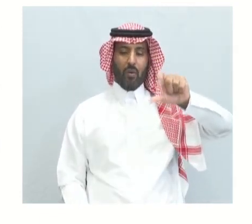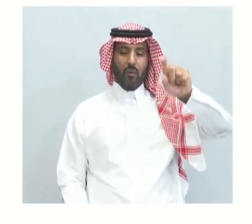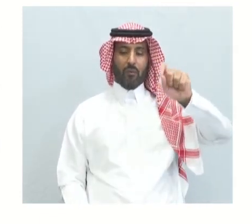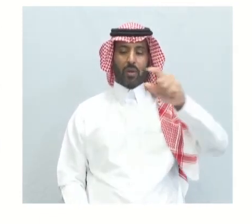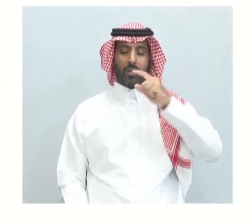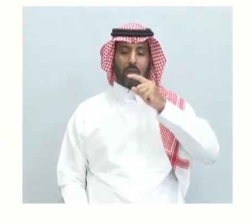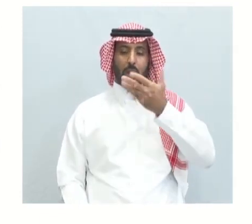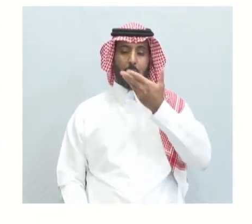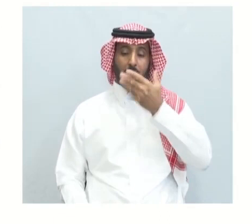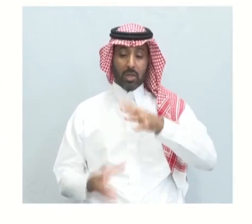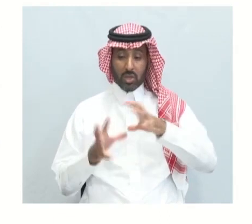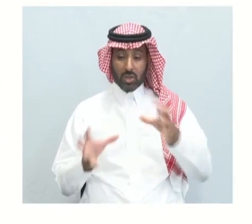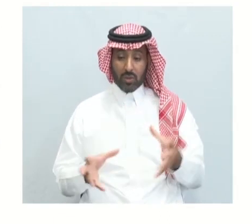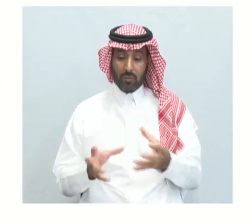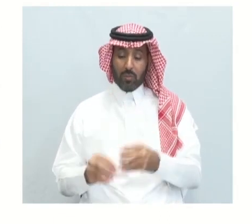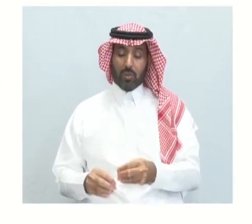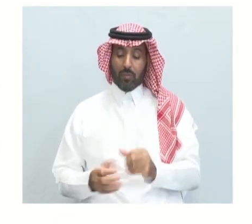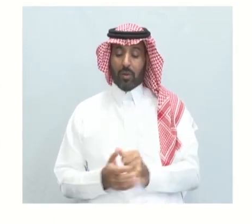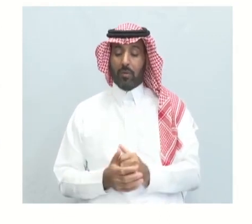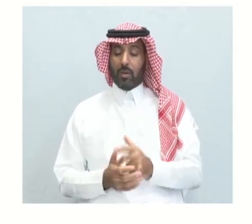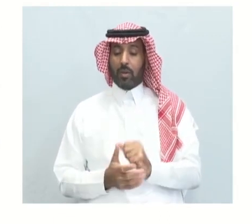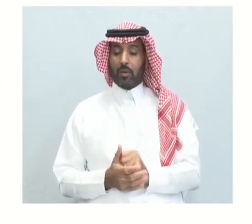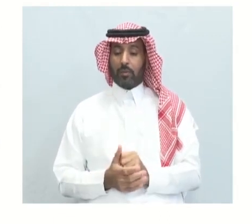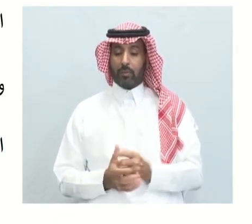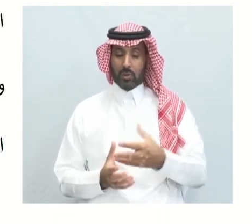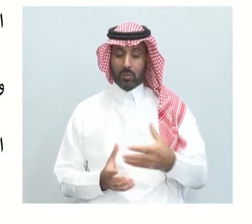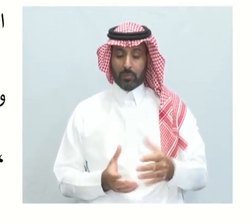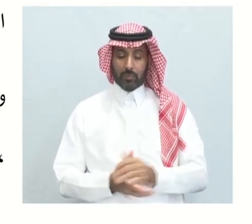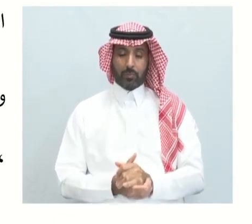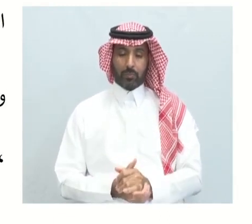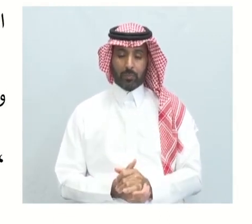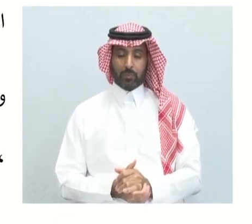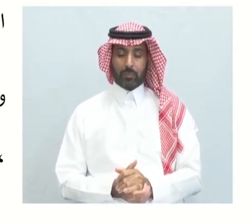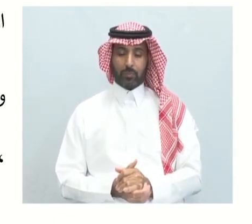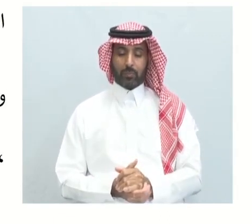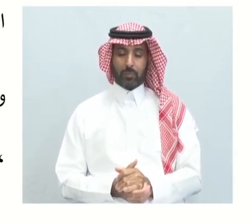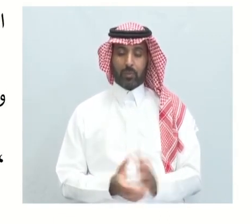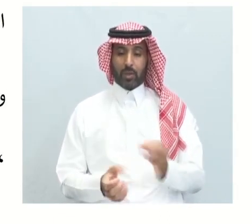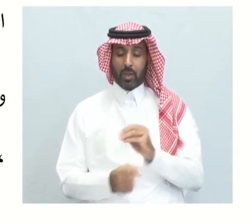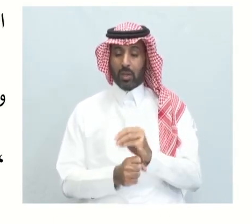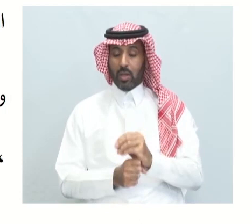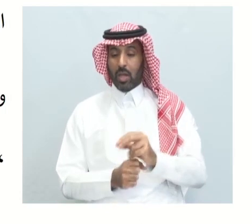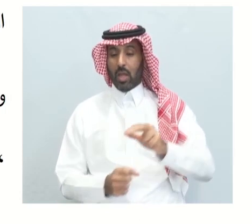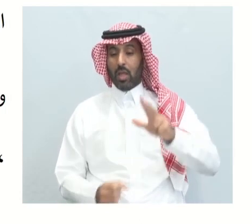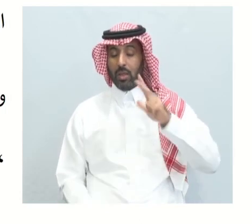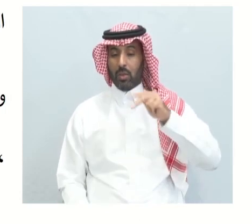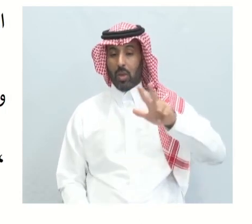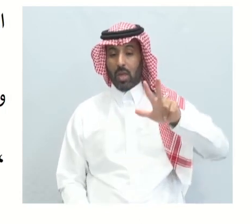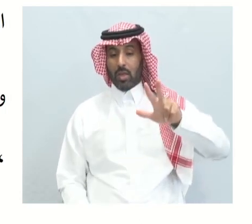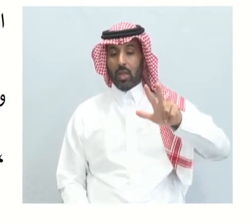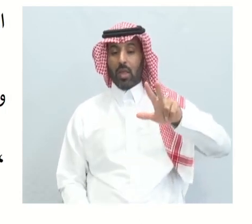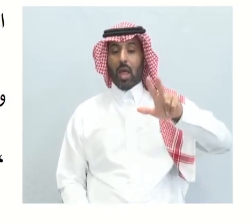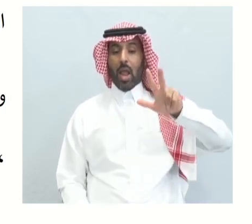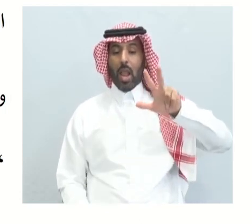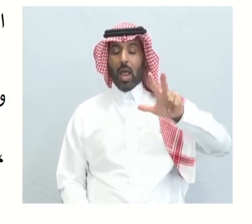ومعظم مياه العيون والابار في الاحساء تاتي من تكوين النيوجين بعد ذلك ذكرنا ثانيا التكوينات